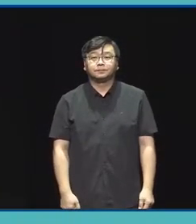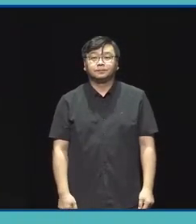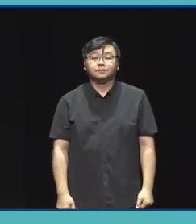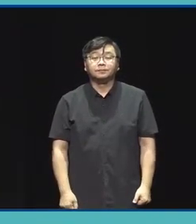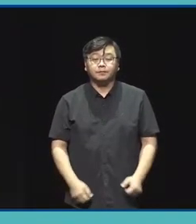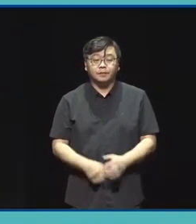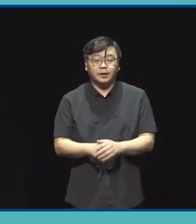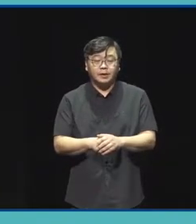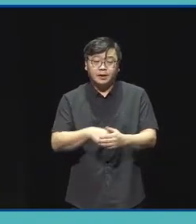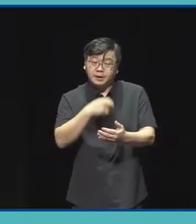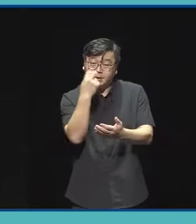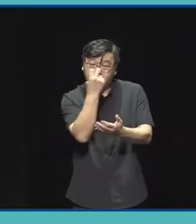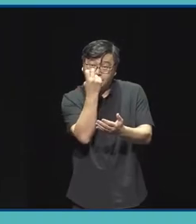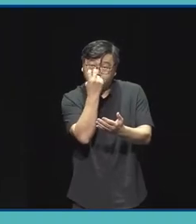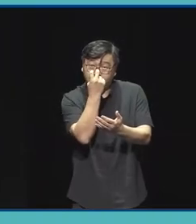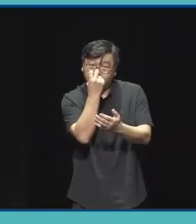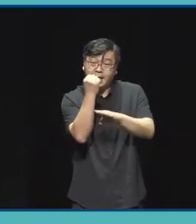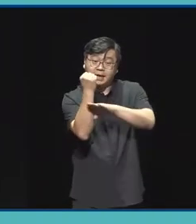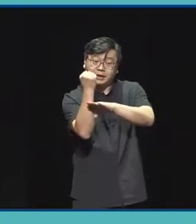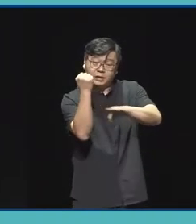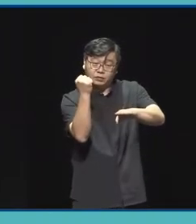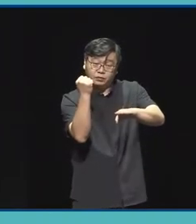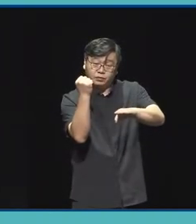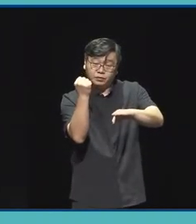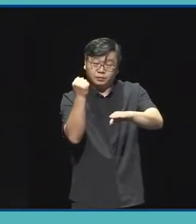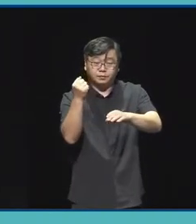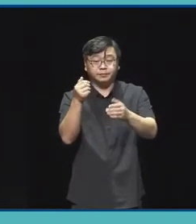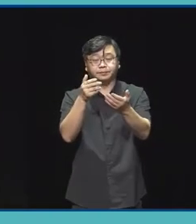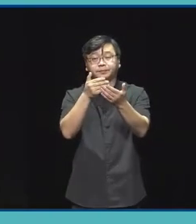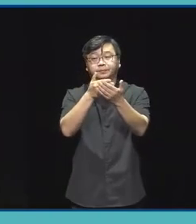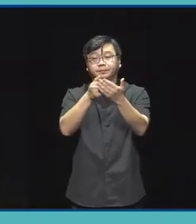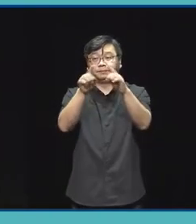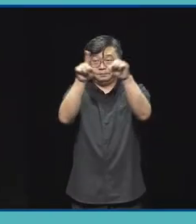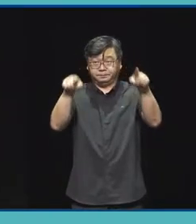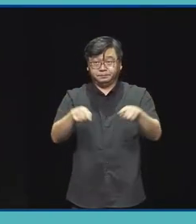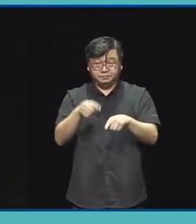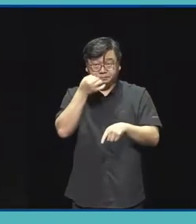예, 심의 기준은 여기 보시는 바와 같고요.